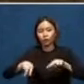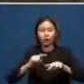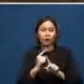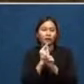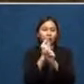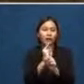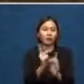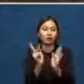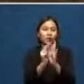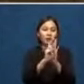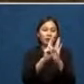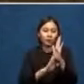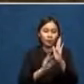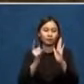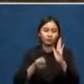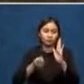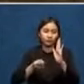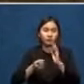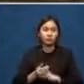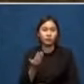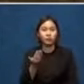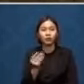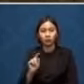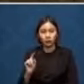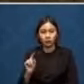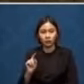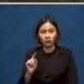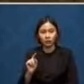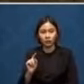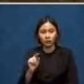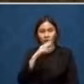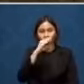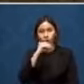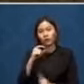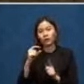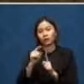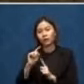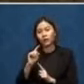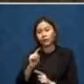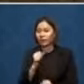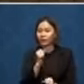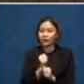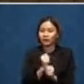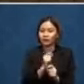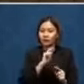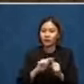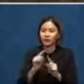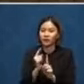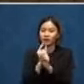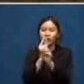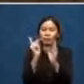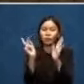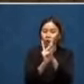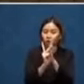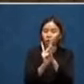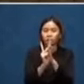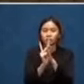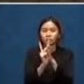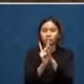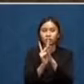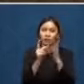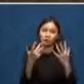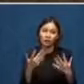ระเบียบอย่างเคร่งครัดแล้วก็ขอละครับอย่าท่องคำว่าได้ดำเนินการทุกอย่างให้เป็นไปตามกฎกติกาแล้